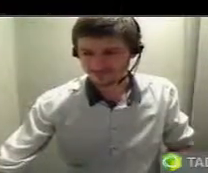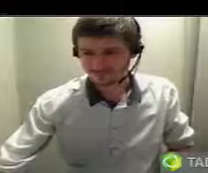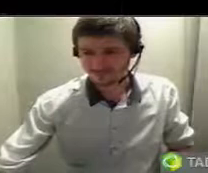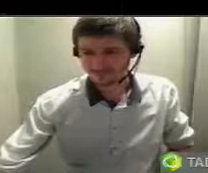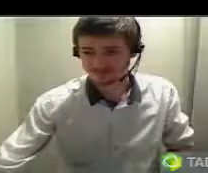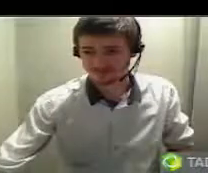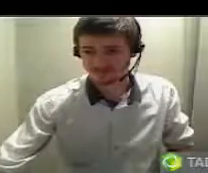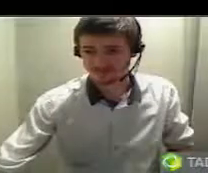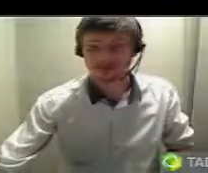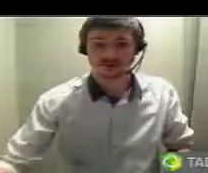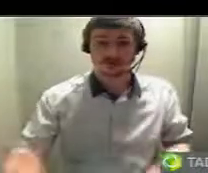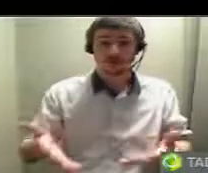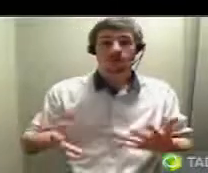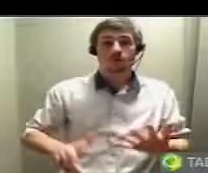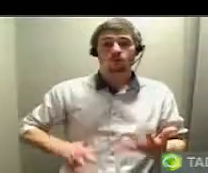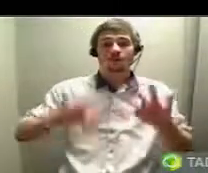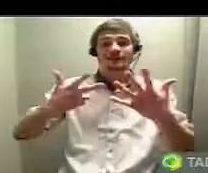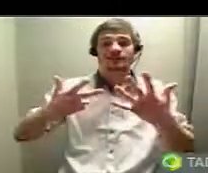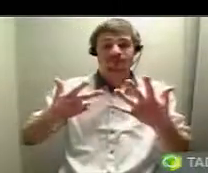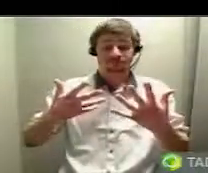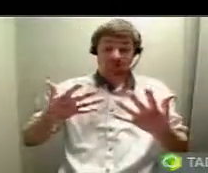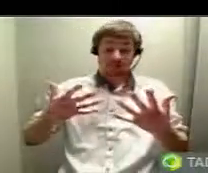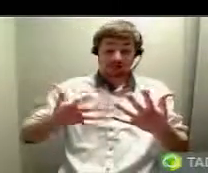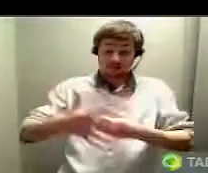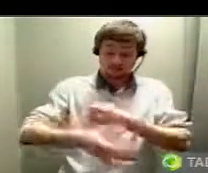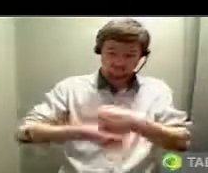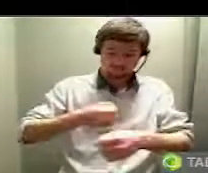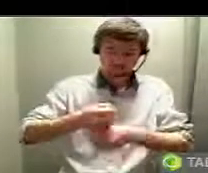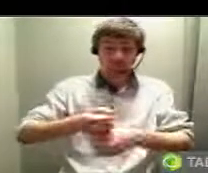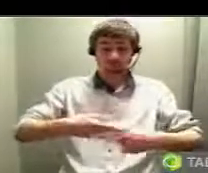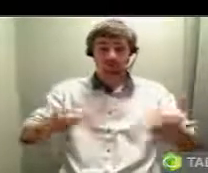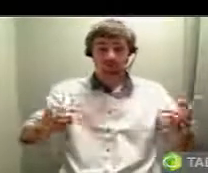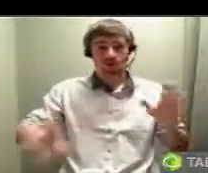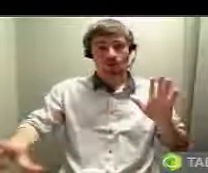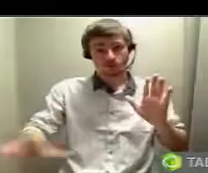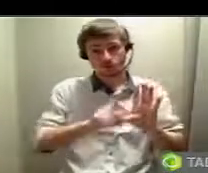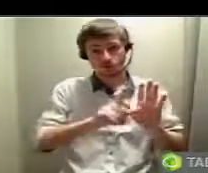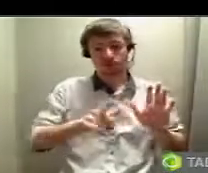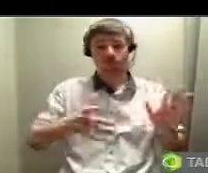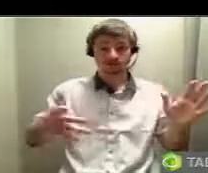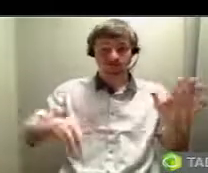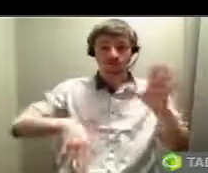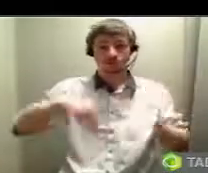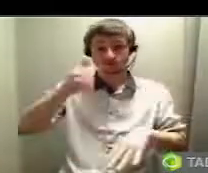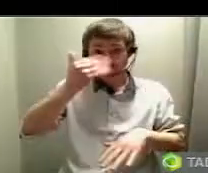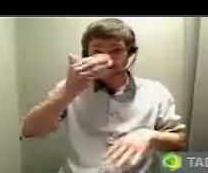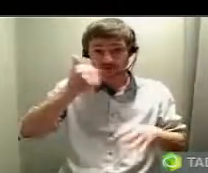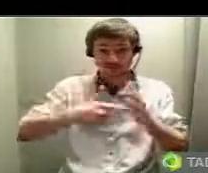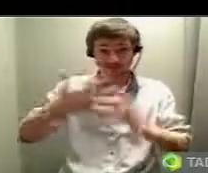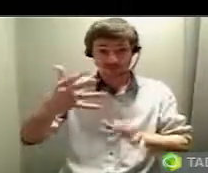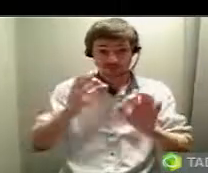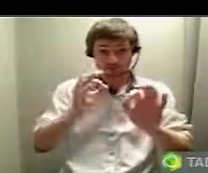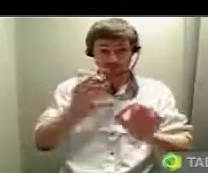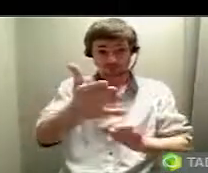de la loi du 11 février 2005. Vous l'avez rappelé tout à l'heure, Monsieur le Président. Ce que je